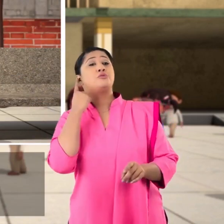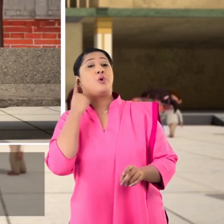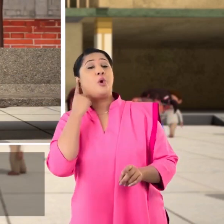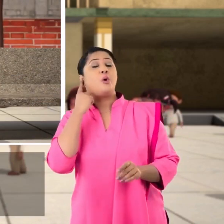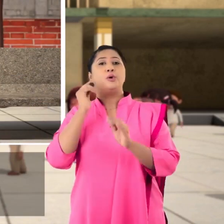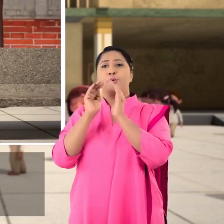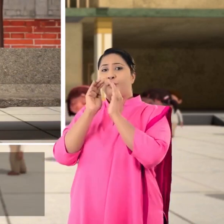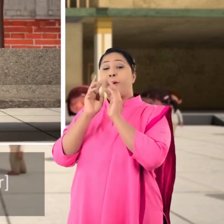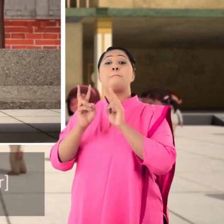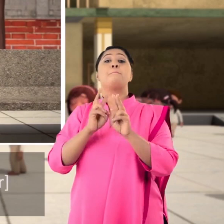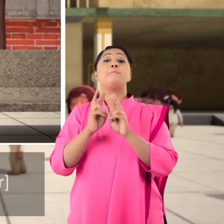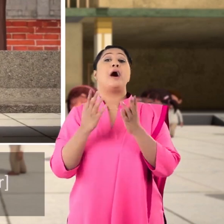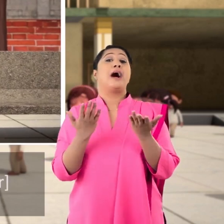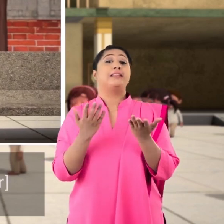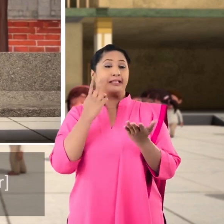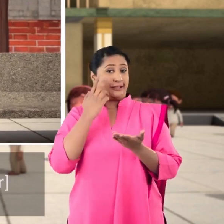क्या हुआ?